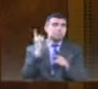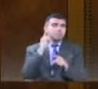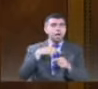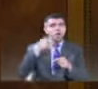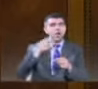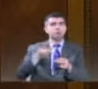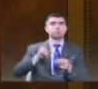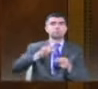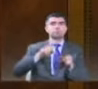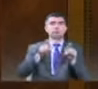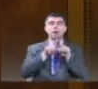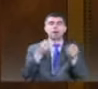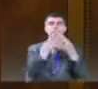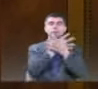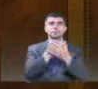أخرى.